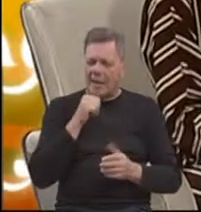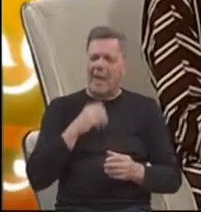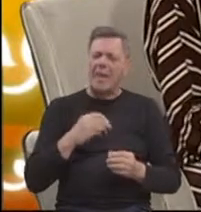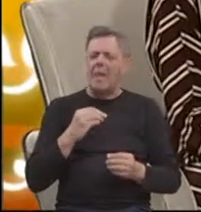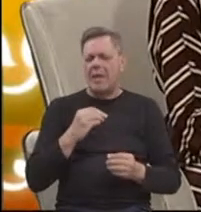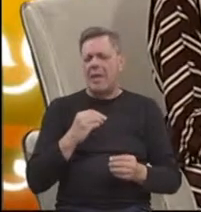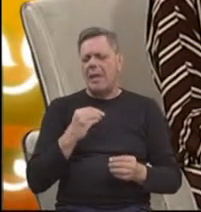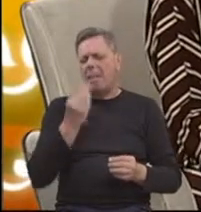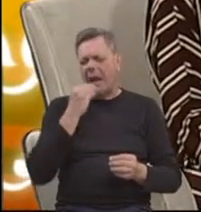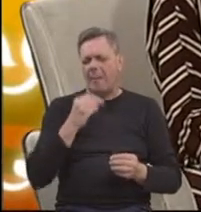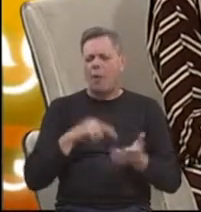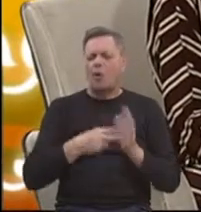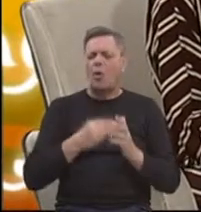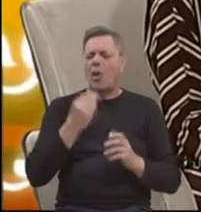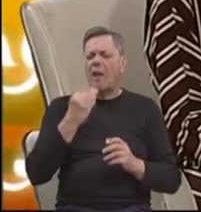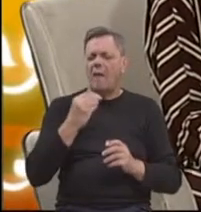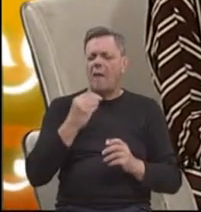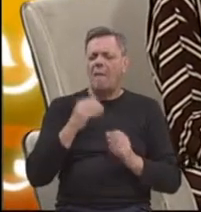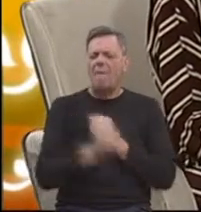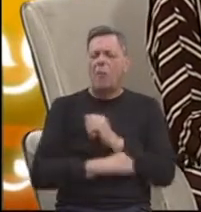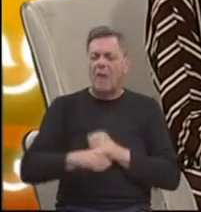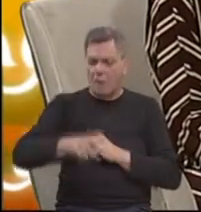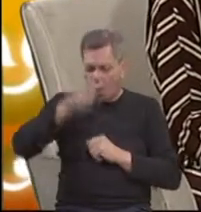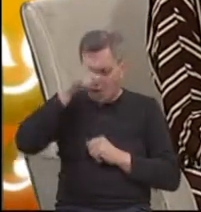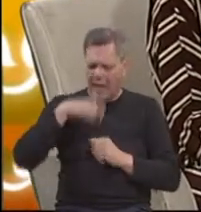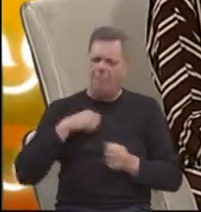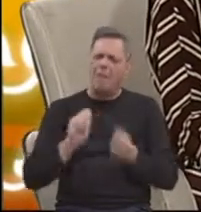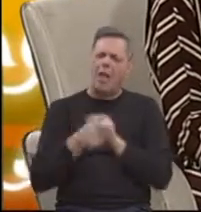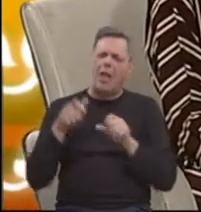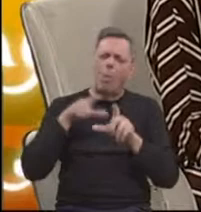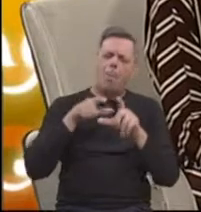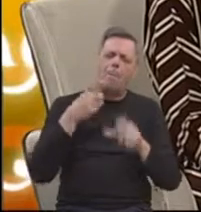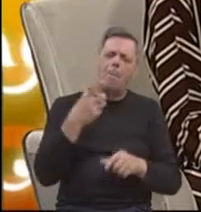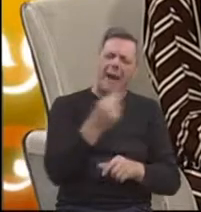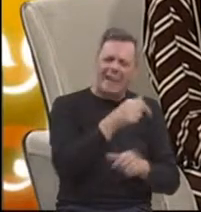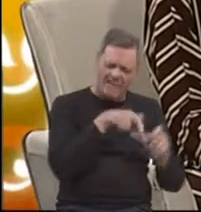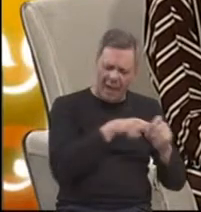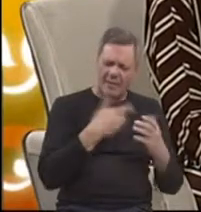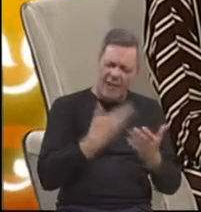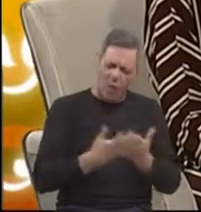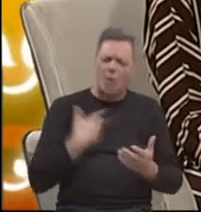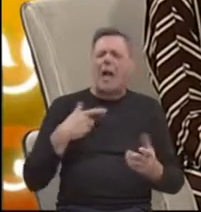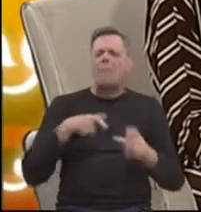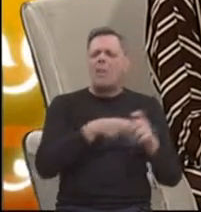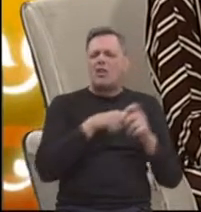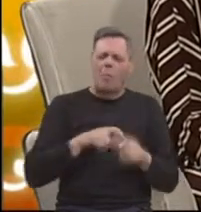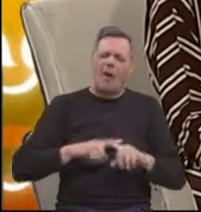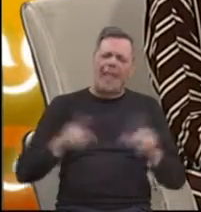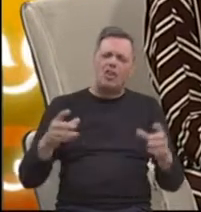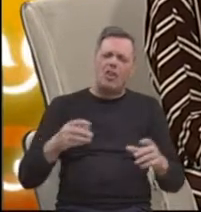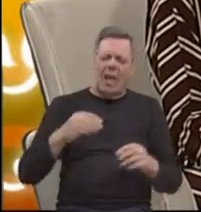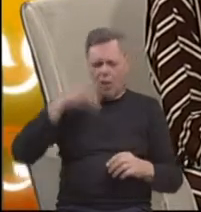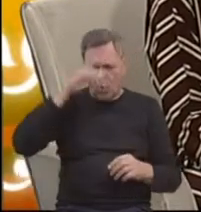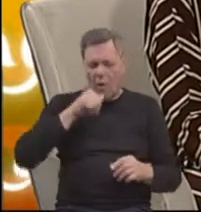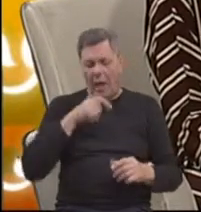Prehrambeno-tehnološki fakultet iz Osijeka. Svake godine zapravo mijenjamo partnerstva na način da pokušavamo povezati različite struke i različita